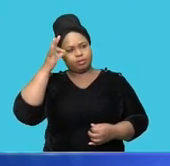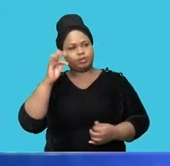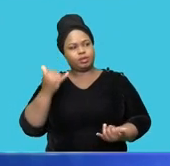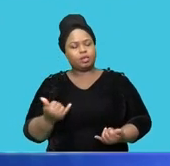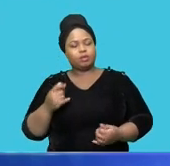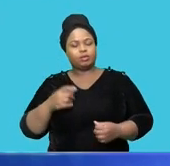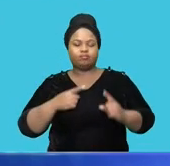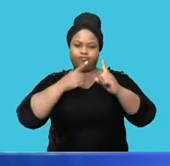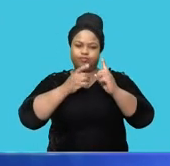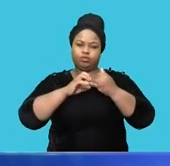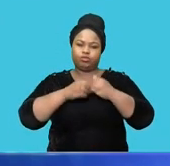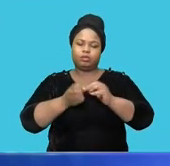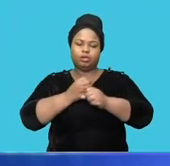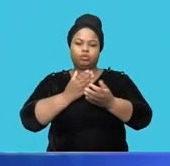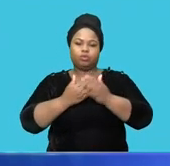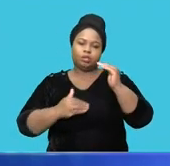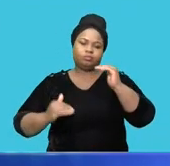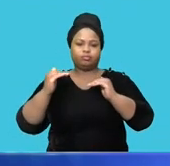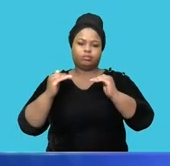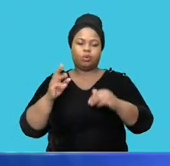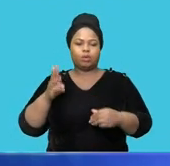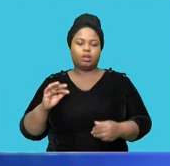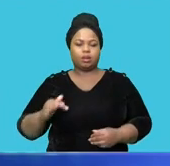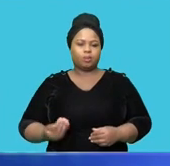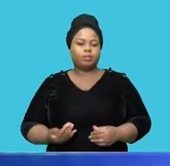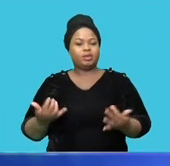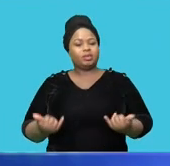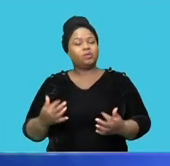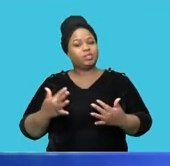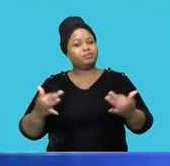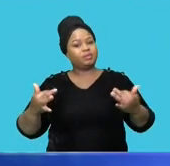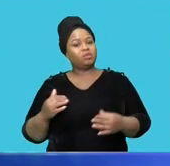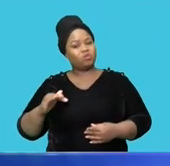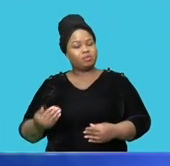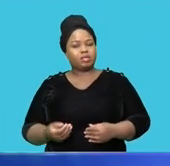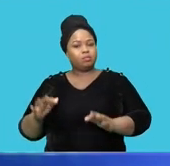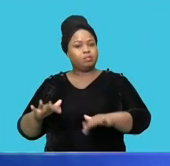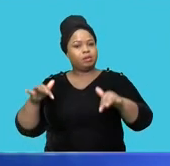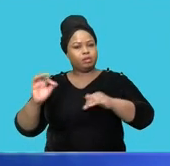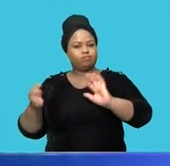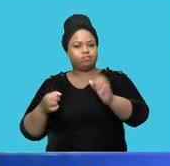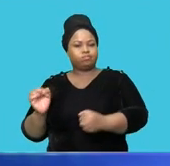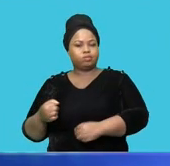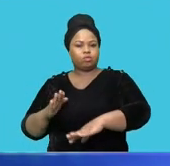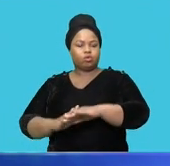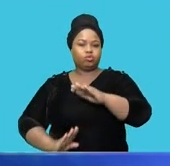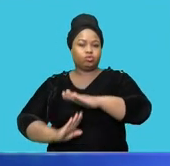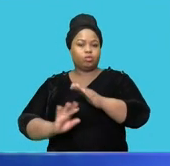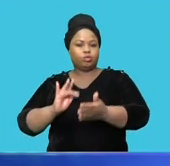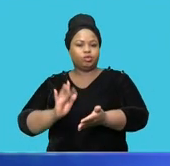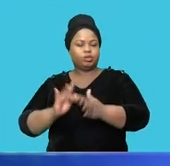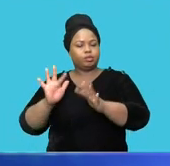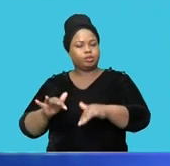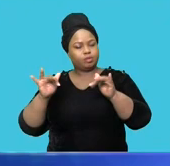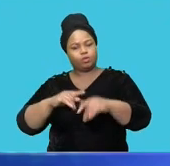umohluko omkhulu eqhobiseni amabhinqa. URamaphosa uthi ukonyuka kwenani labantu basetyhini epalamente nakwizikhundla eziphezulu zikarhulumente